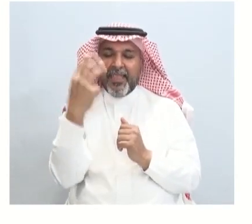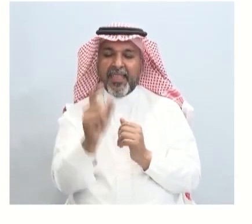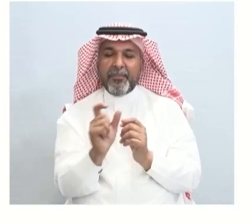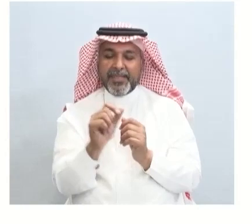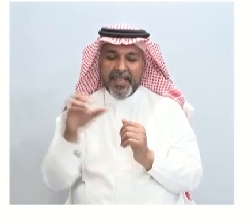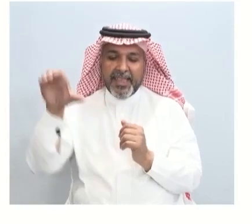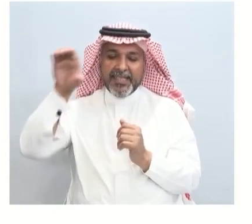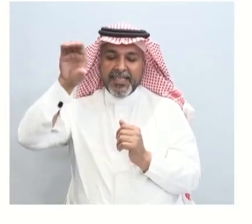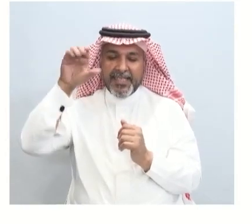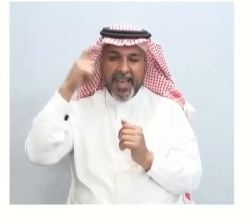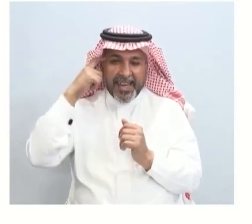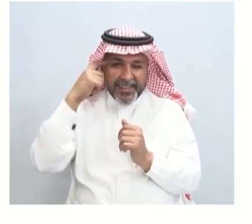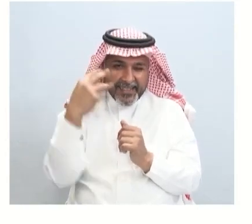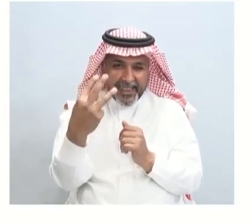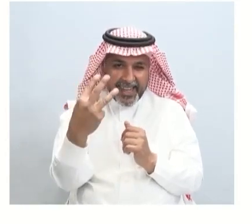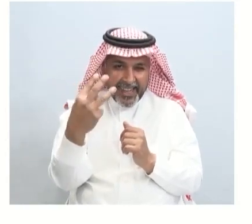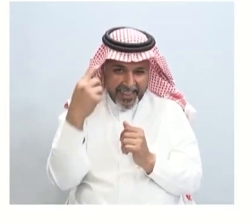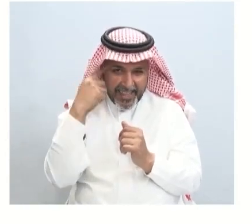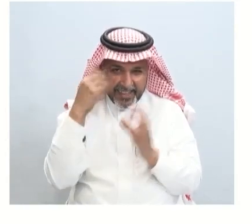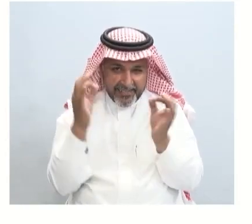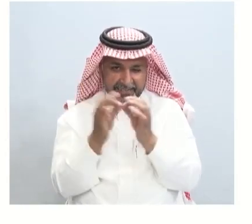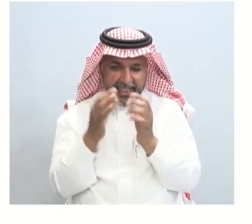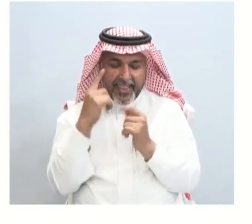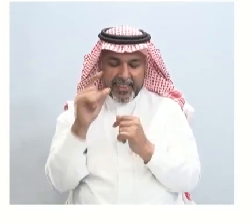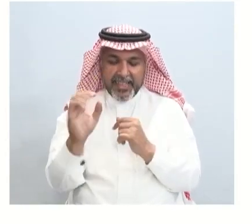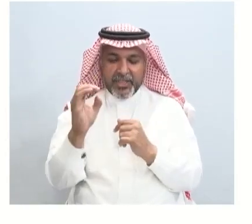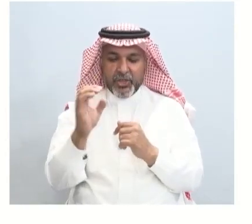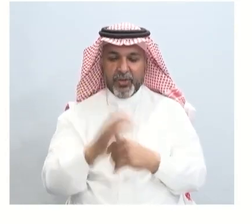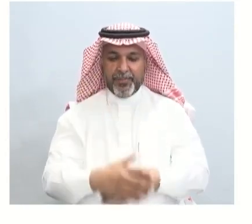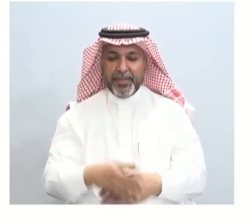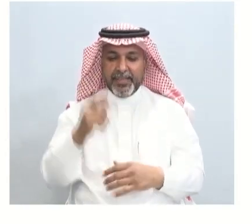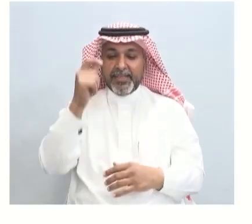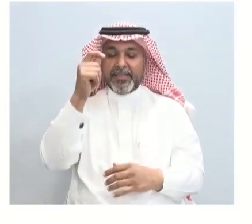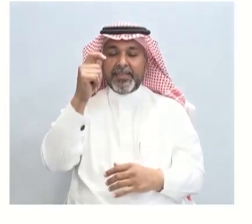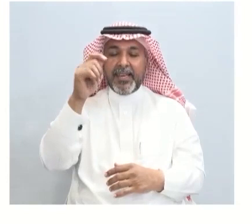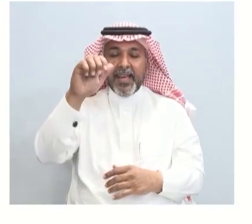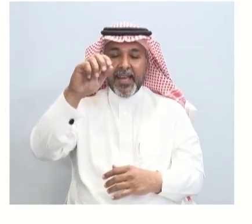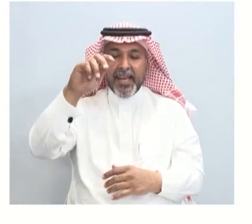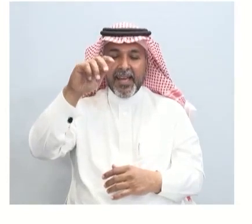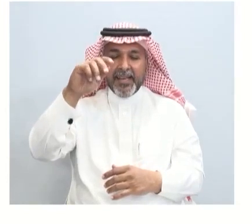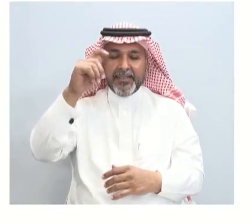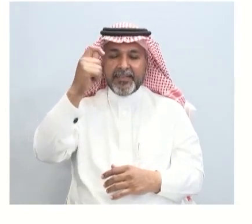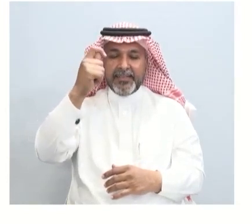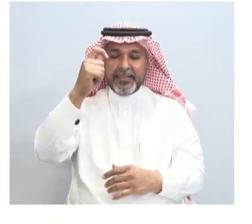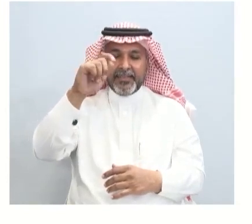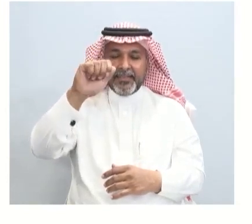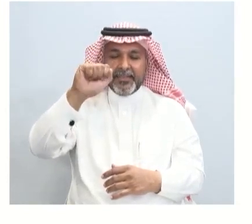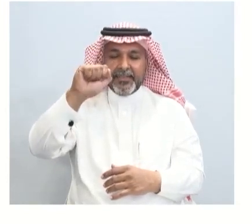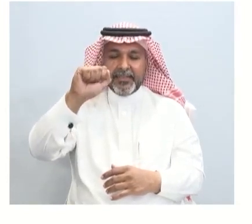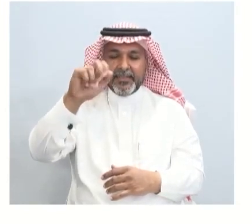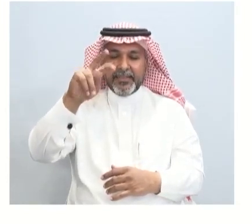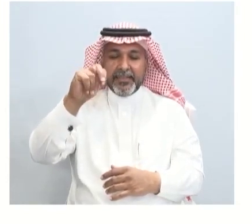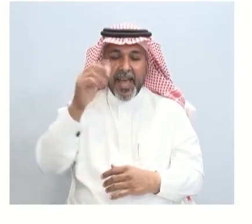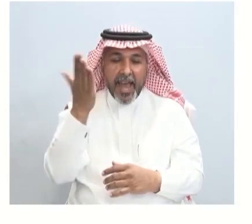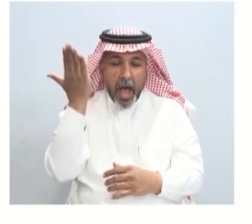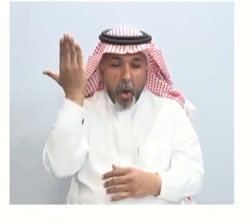صحيح الا الخيار سي لان هنا الساعه كم هنا الساعه خمسه وهنا السعه الساعه خ فبالتالي بغض النظر عن طول الدوره لكن لو